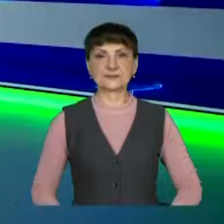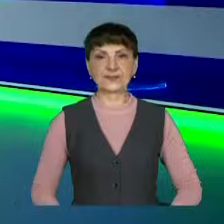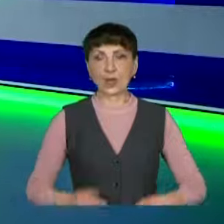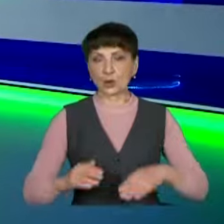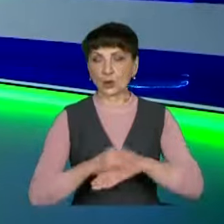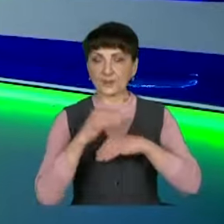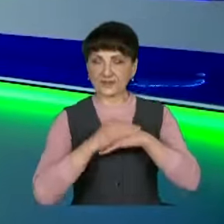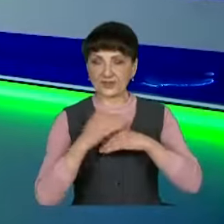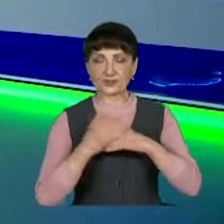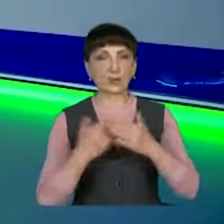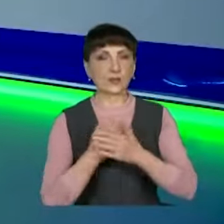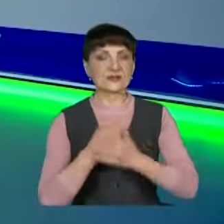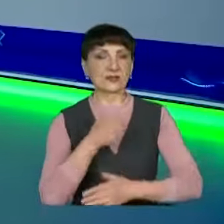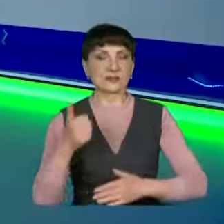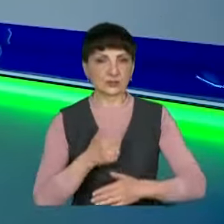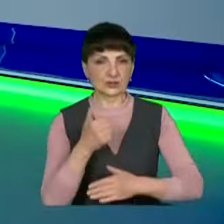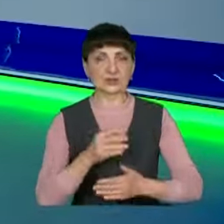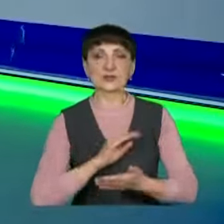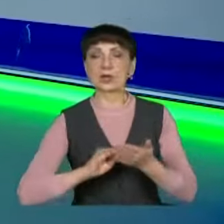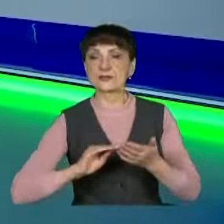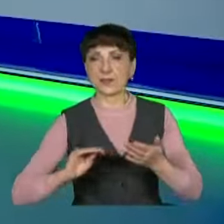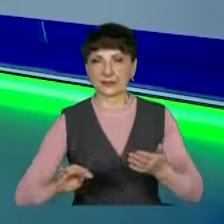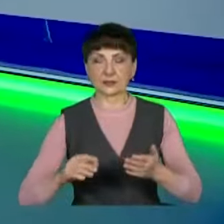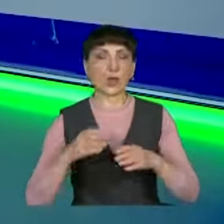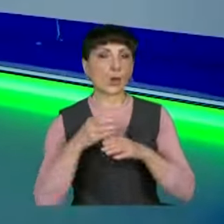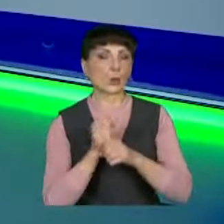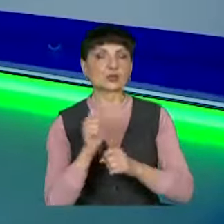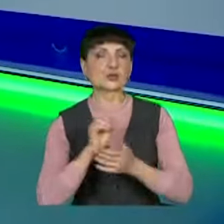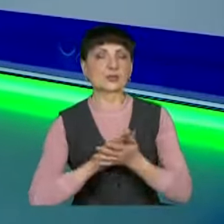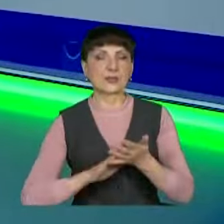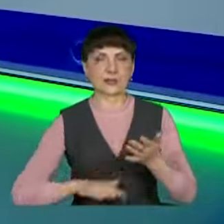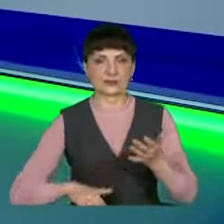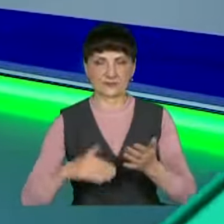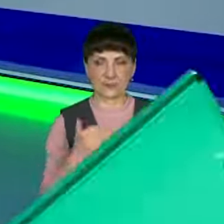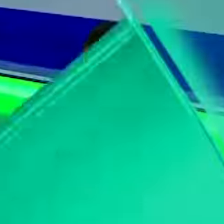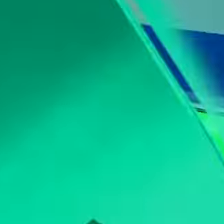Добрый вечер. С новостями к этому часу Алия Абитова. Коротко о главных событиях дня.